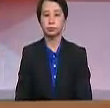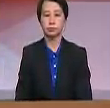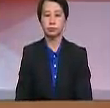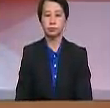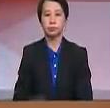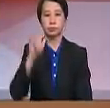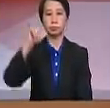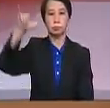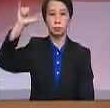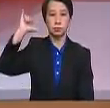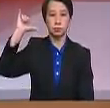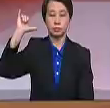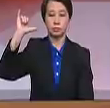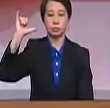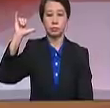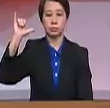Semalam,